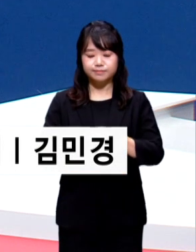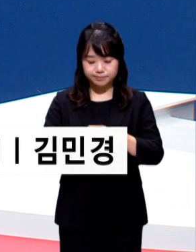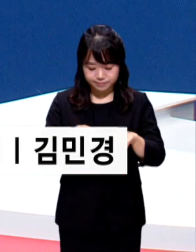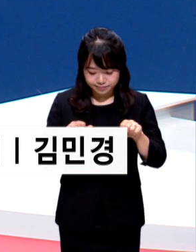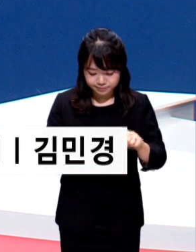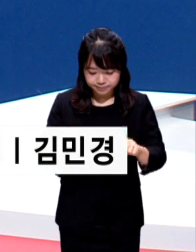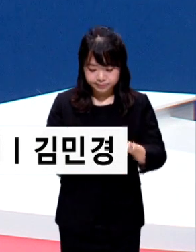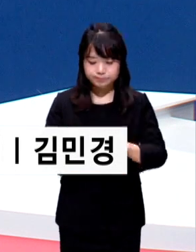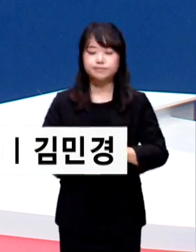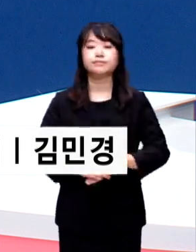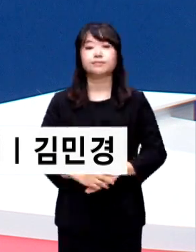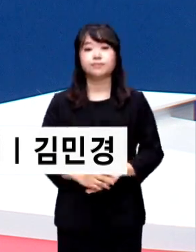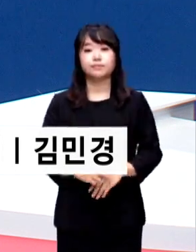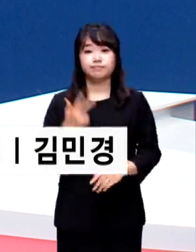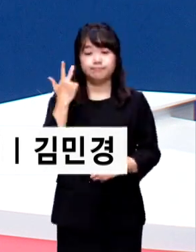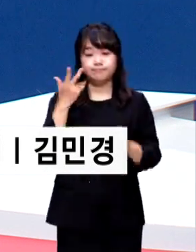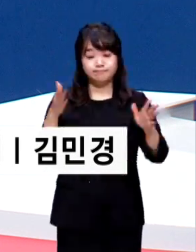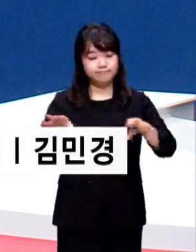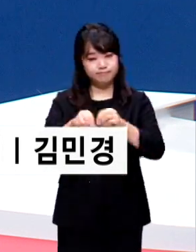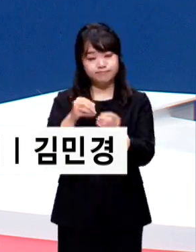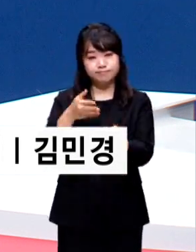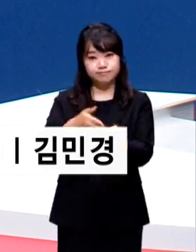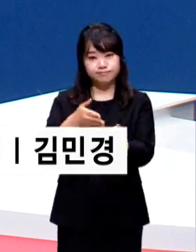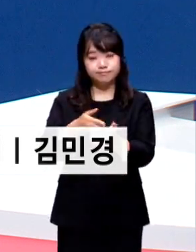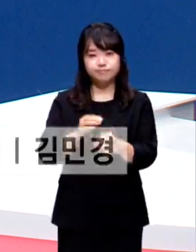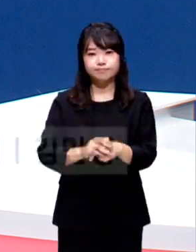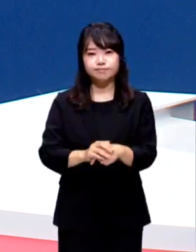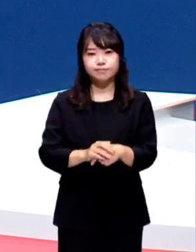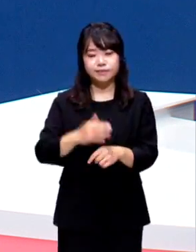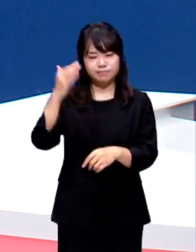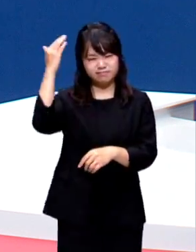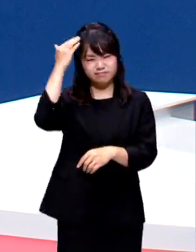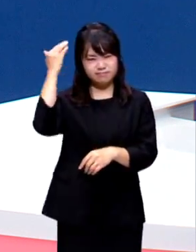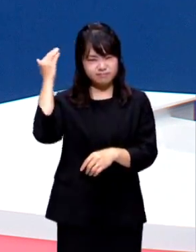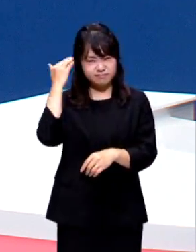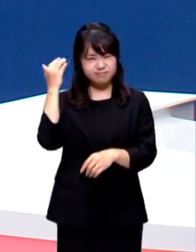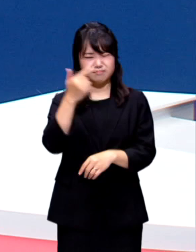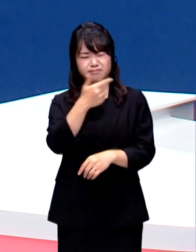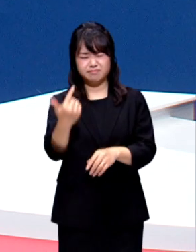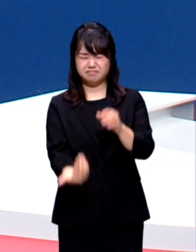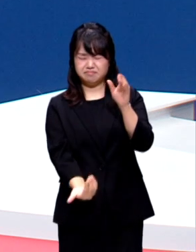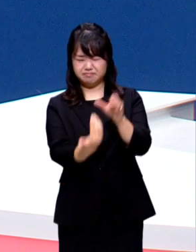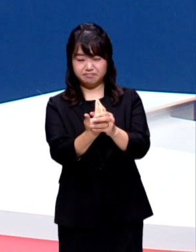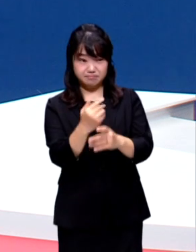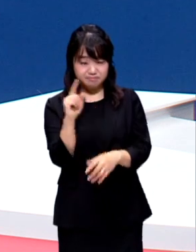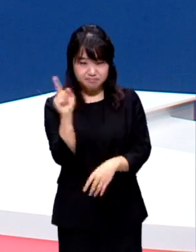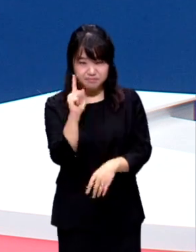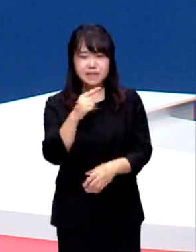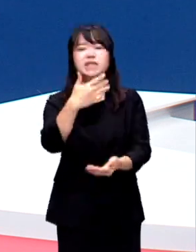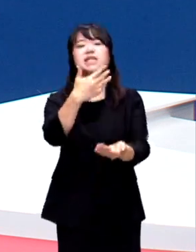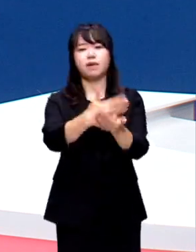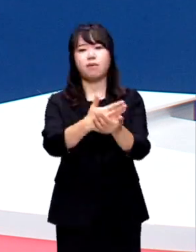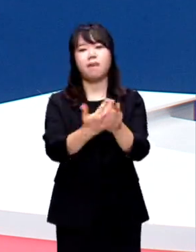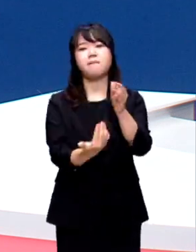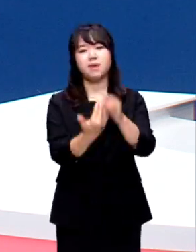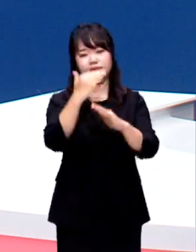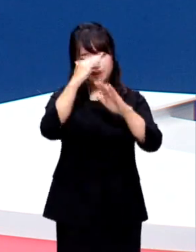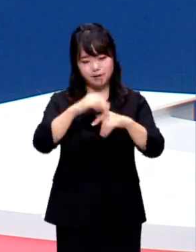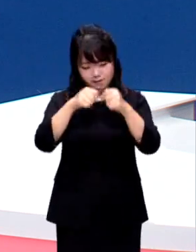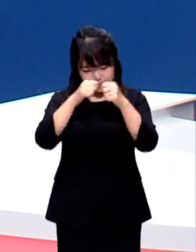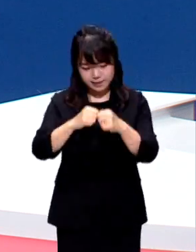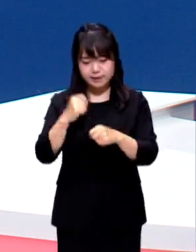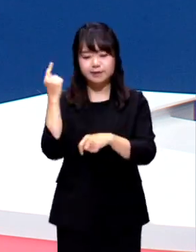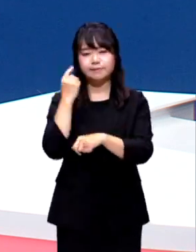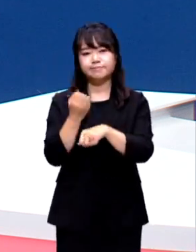여러분 안녕하십니까? 저희 BTV 주간종합 뉴스에서는 대한민국을 슬픔에 빠뜨린 이태원 사고 관련 소식 자세히